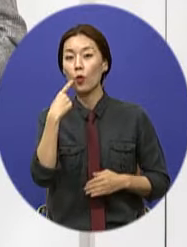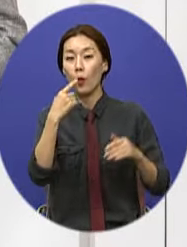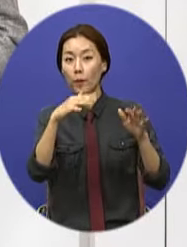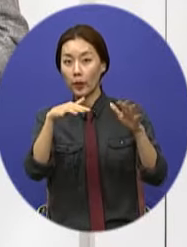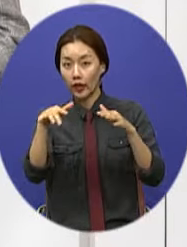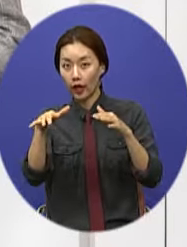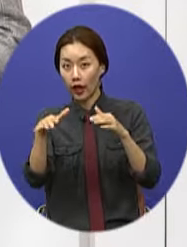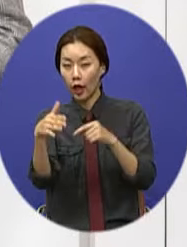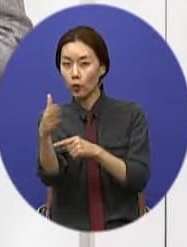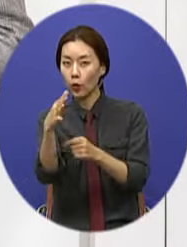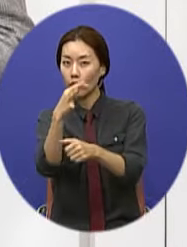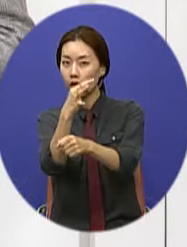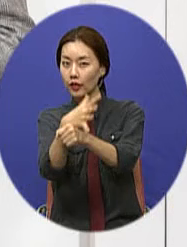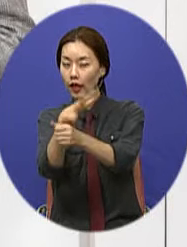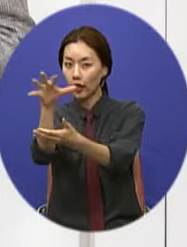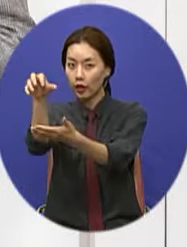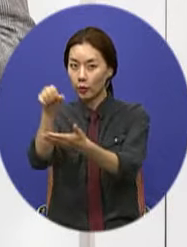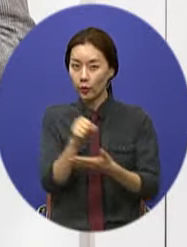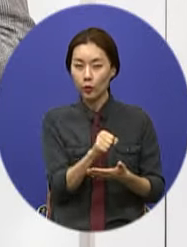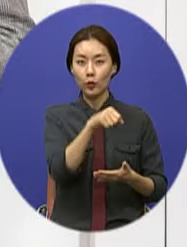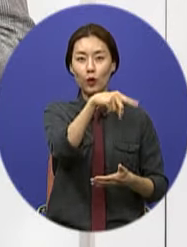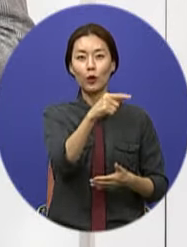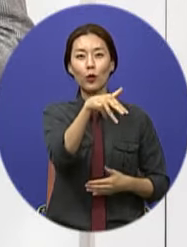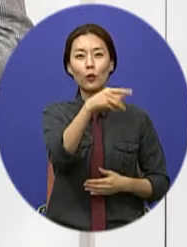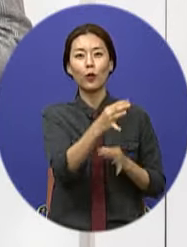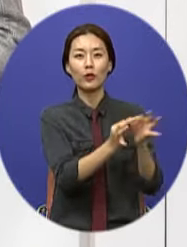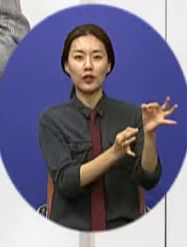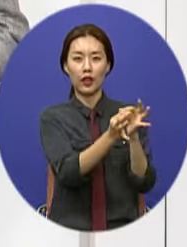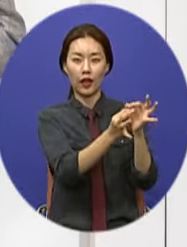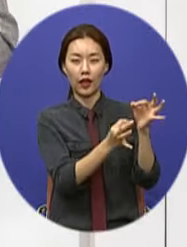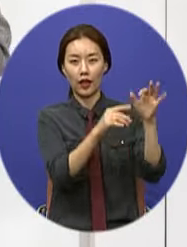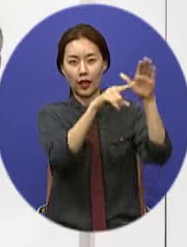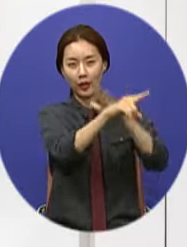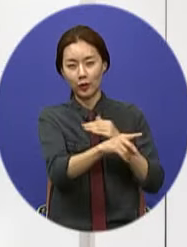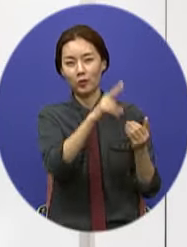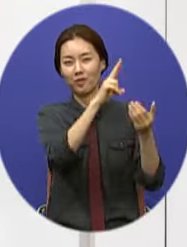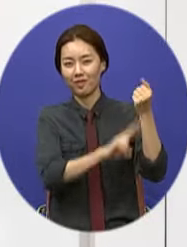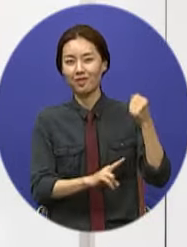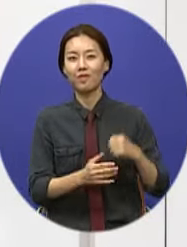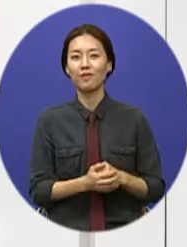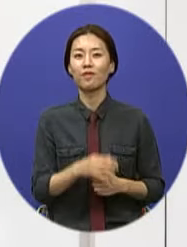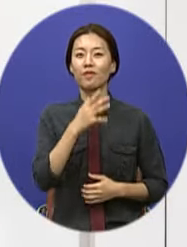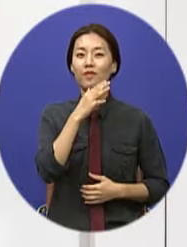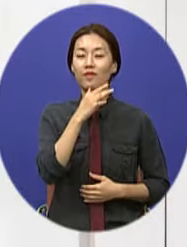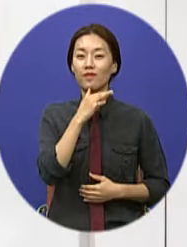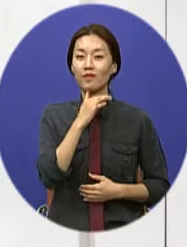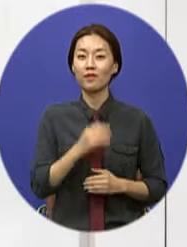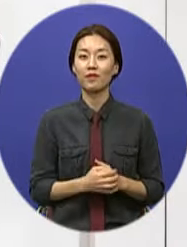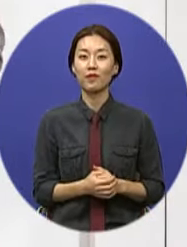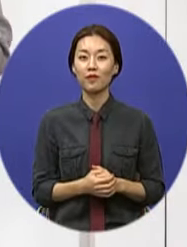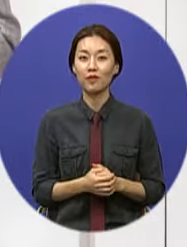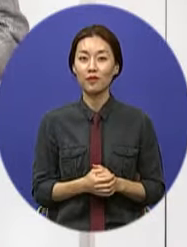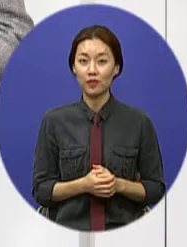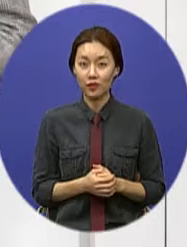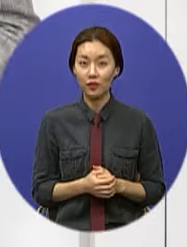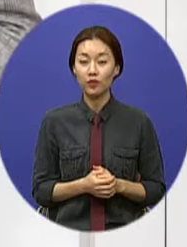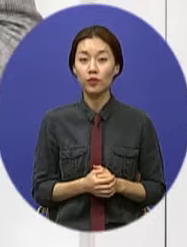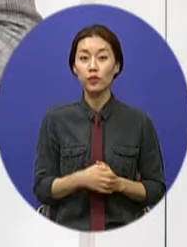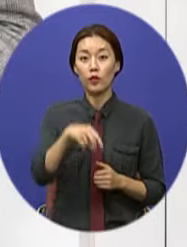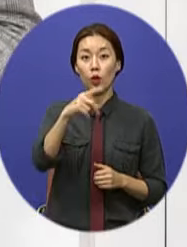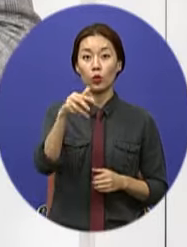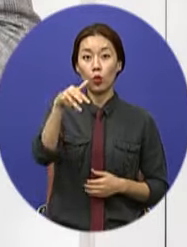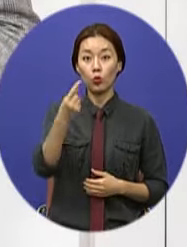입찰을 받아 속초시장 가서 장사하고 있습니다. 속초시장에서? 아. 네. 아, 그렇군요.